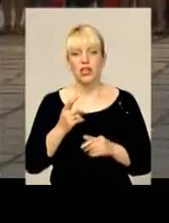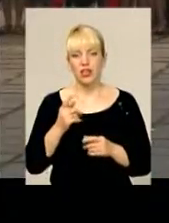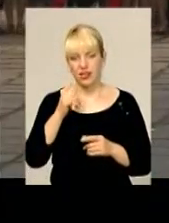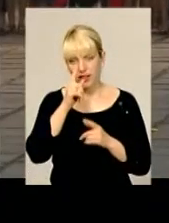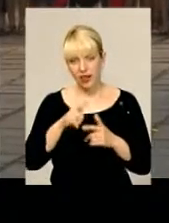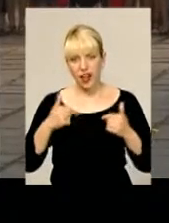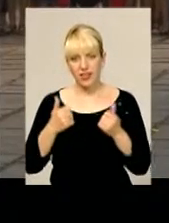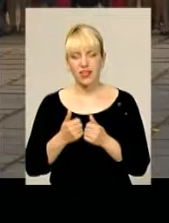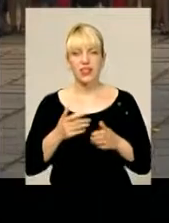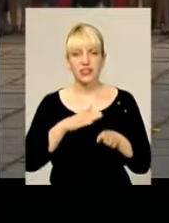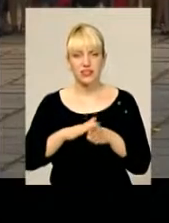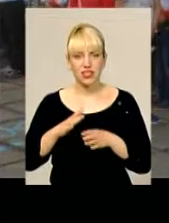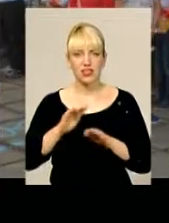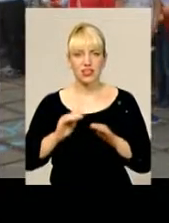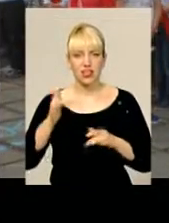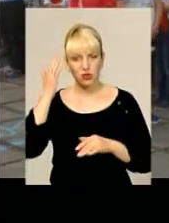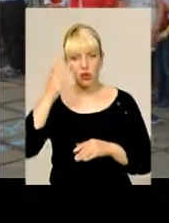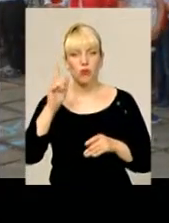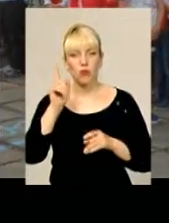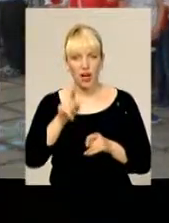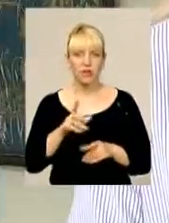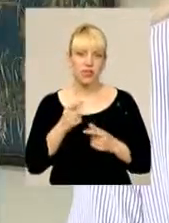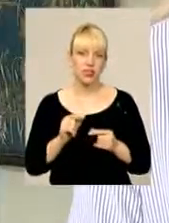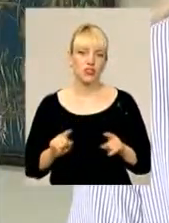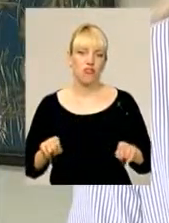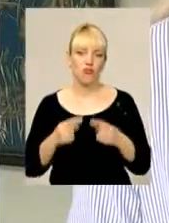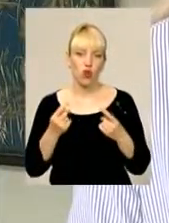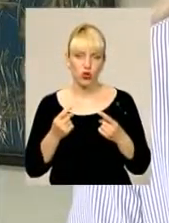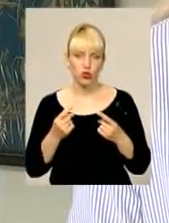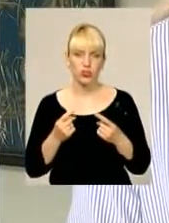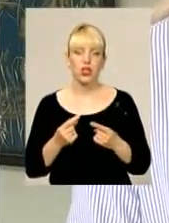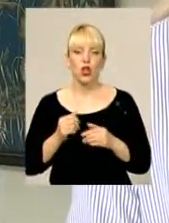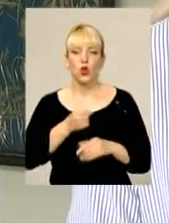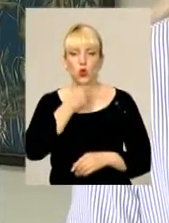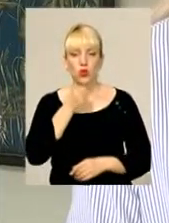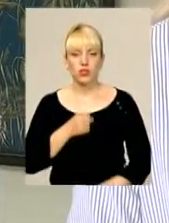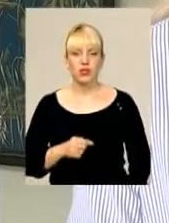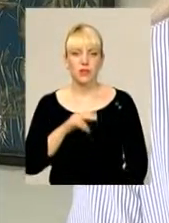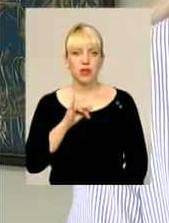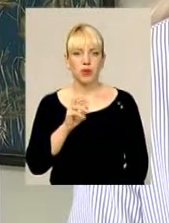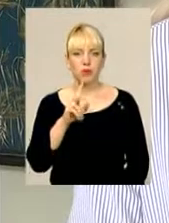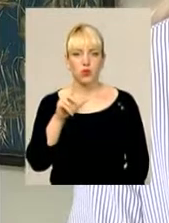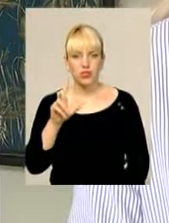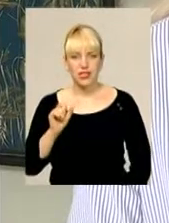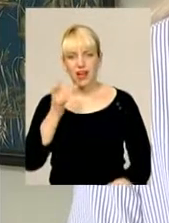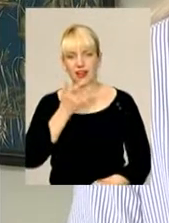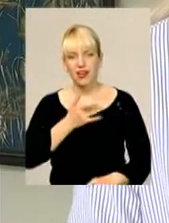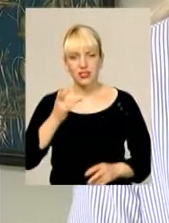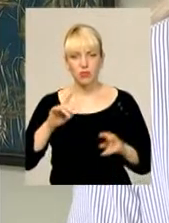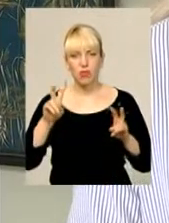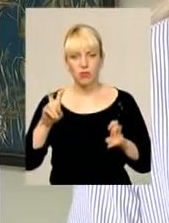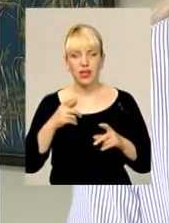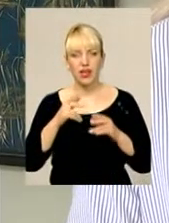дитячих мрій буде там, де її створять дорослі. Прибужська республіка у нас при Палаці творчості, там